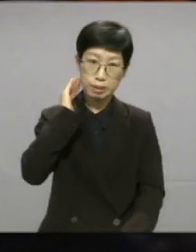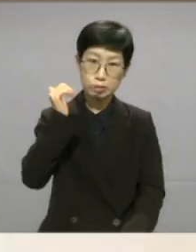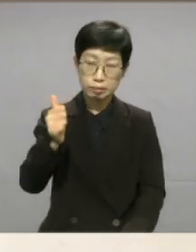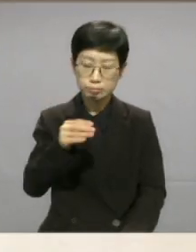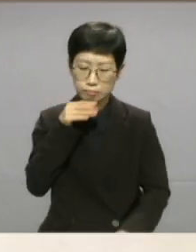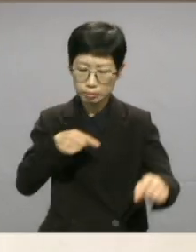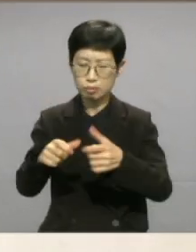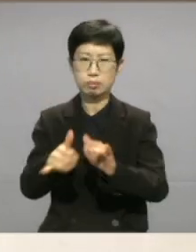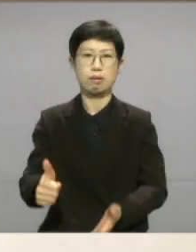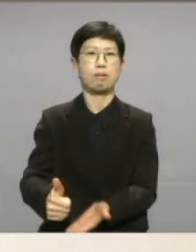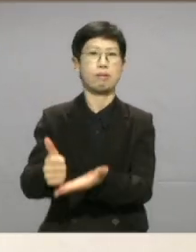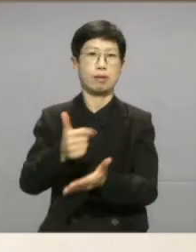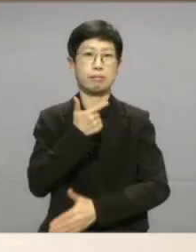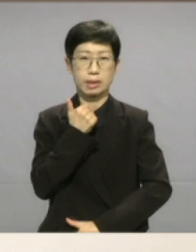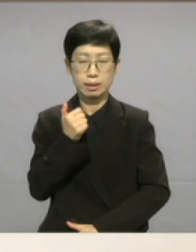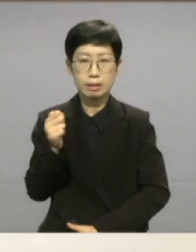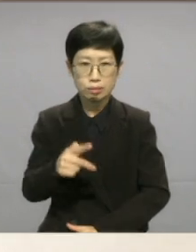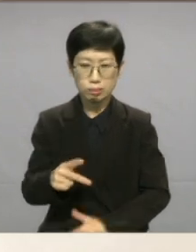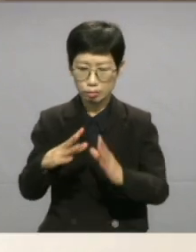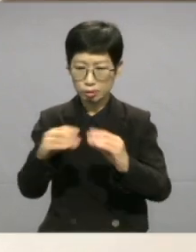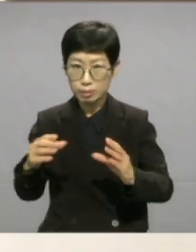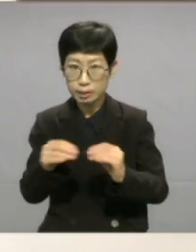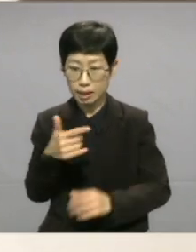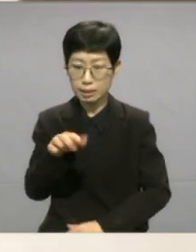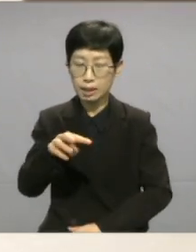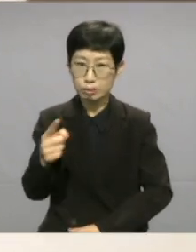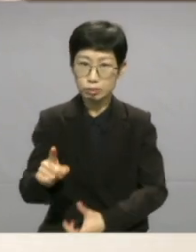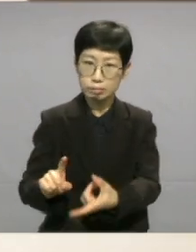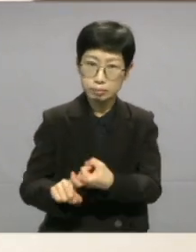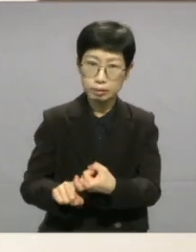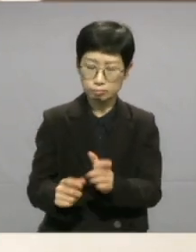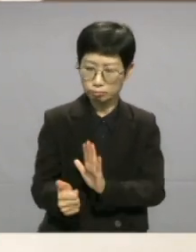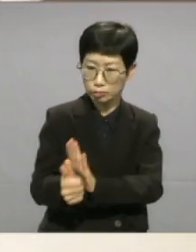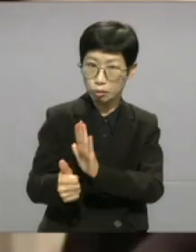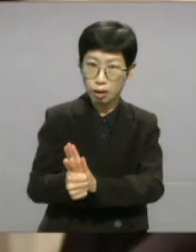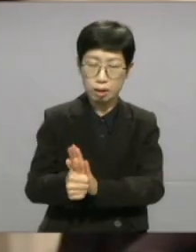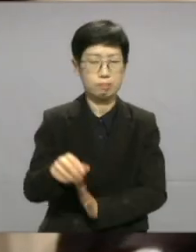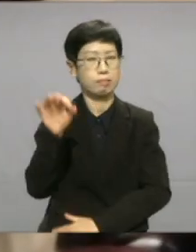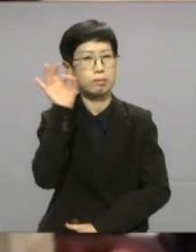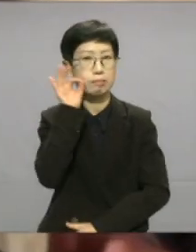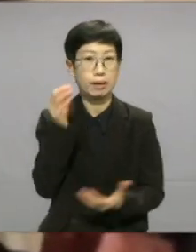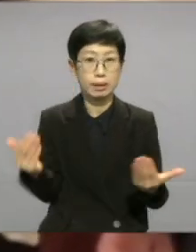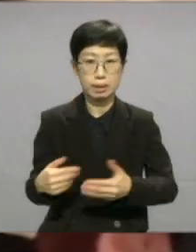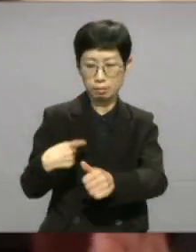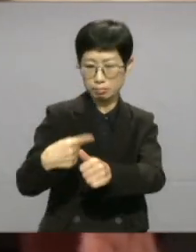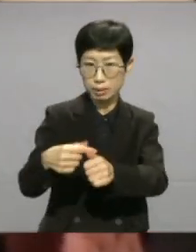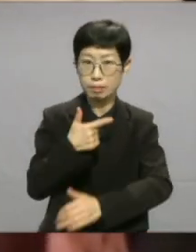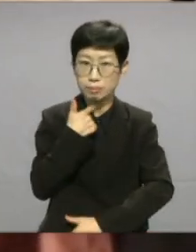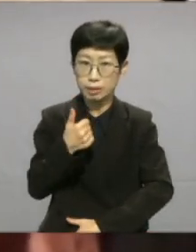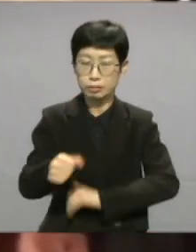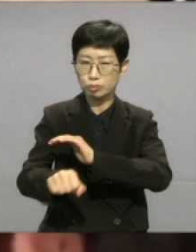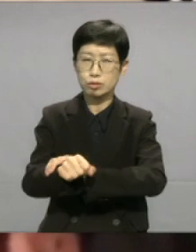진정한 지도자라고 치켜세우는가 하면 루마니아의 나토 탄도미사일 방어망을 외교의 수치라고 비난하는 극우